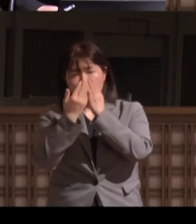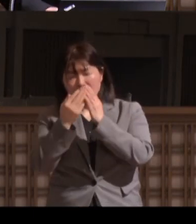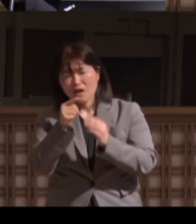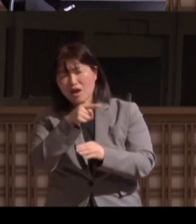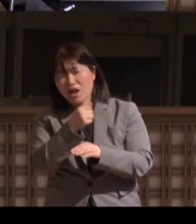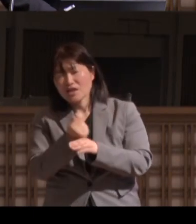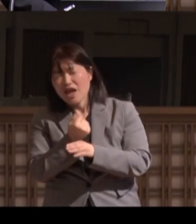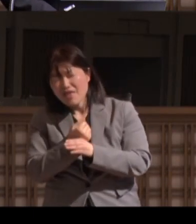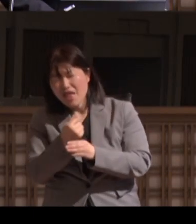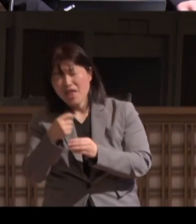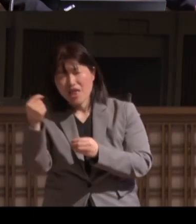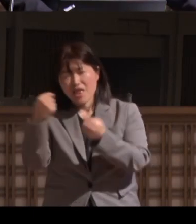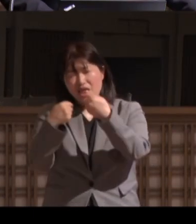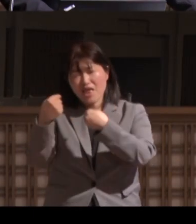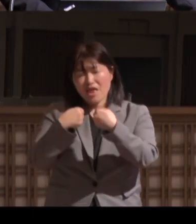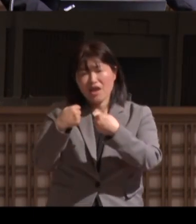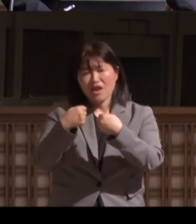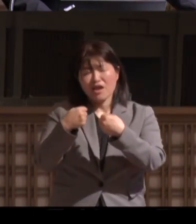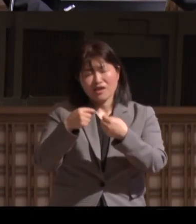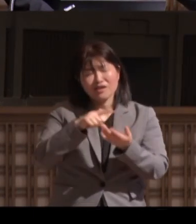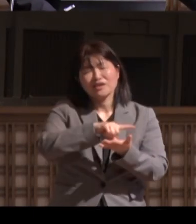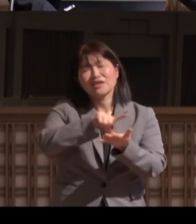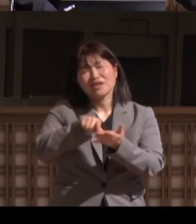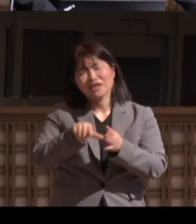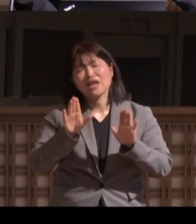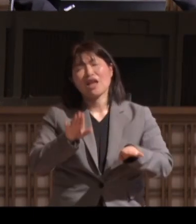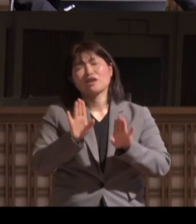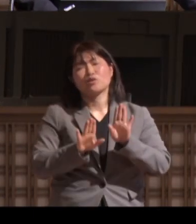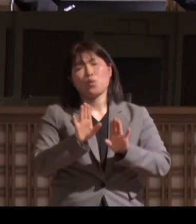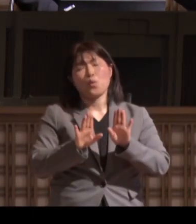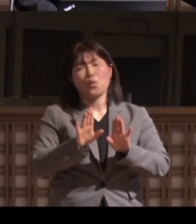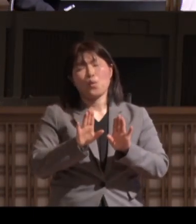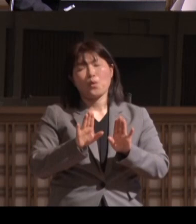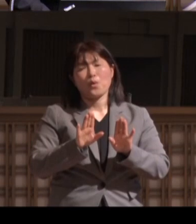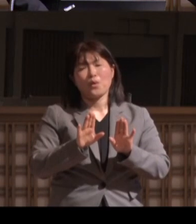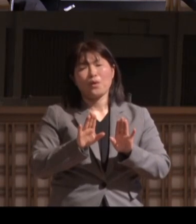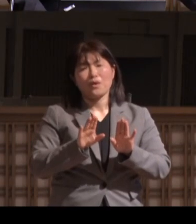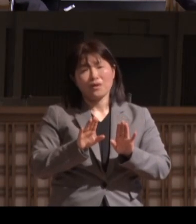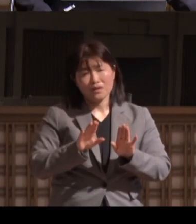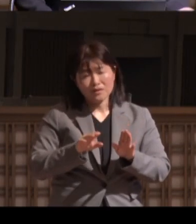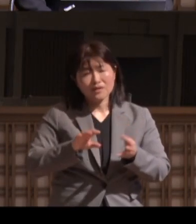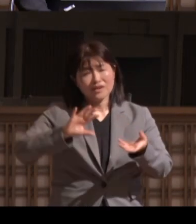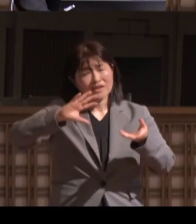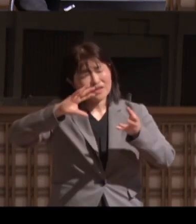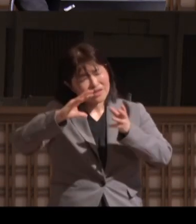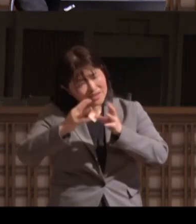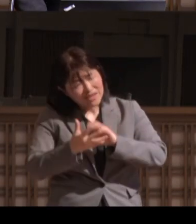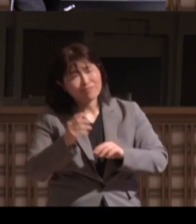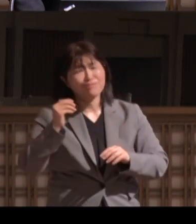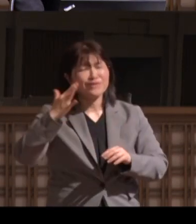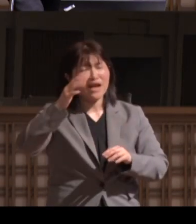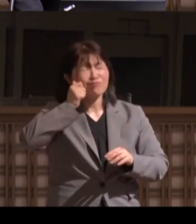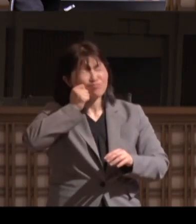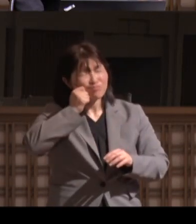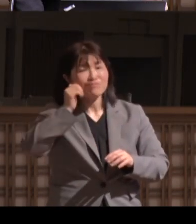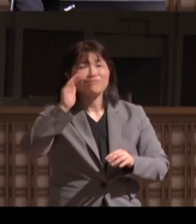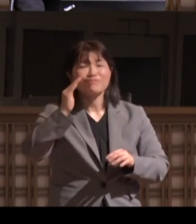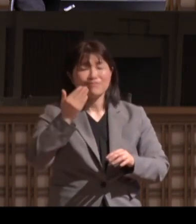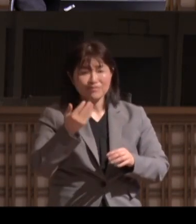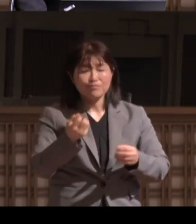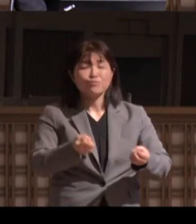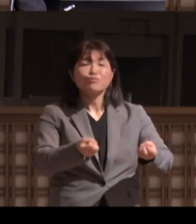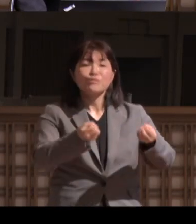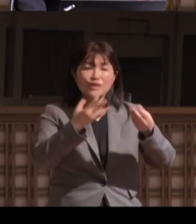残念ながらそういうのがま地域だと思いますなかなか地域そのものをそう変えていくことは難しいので